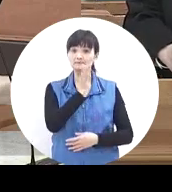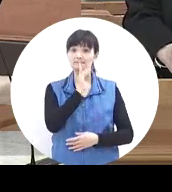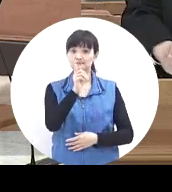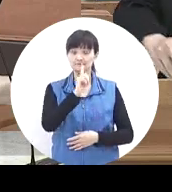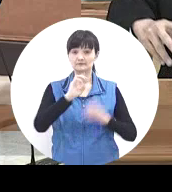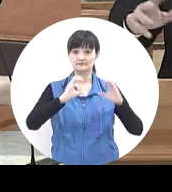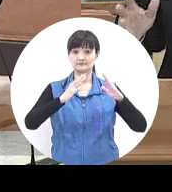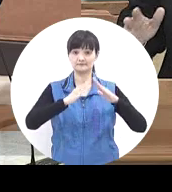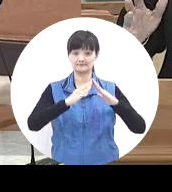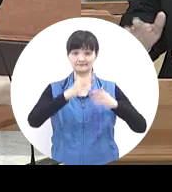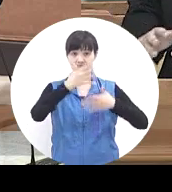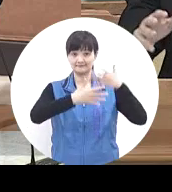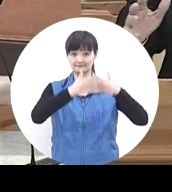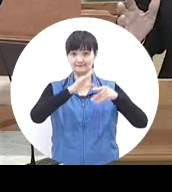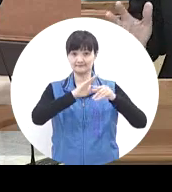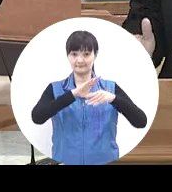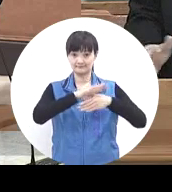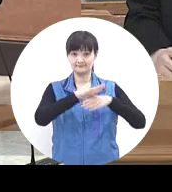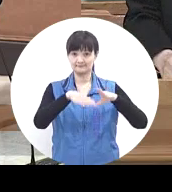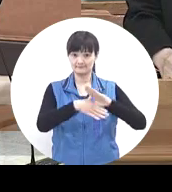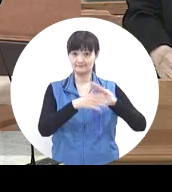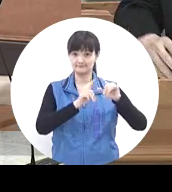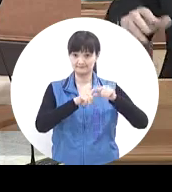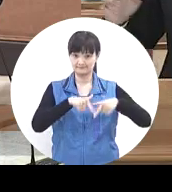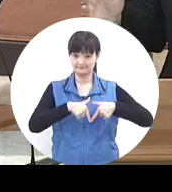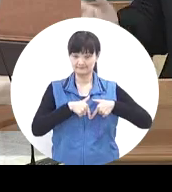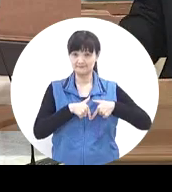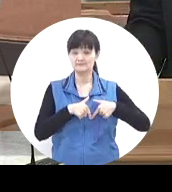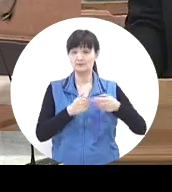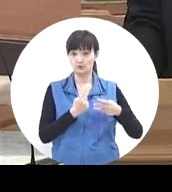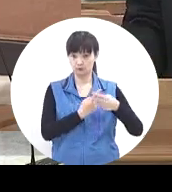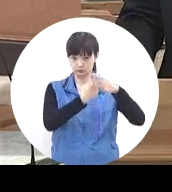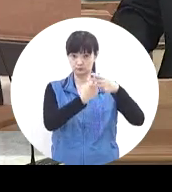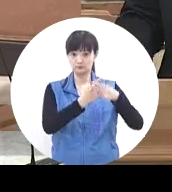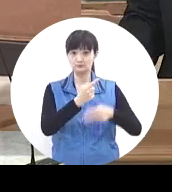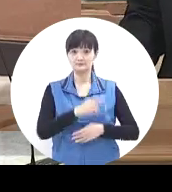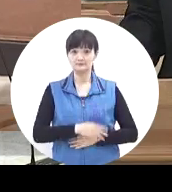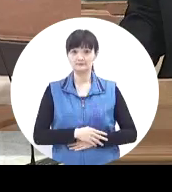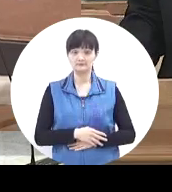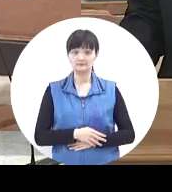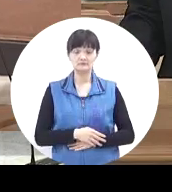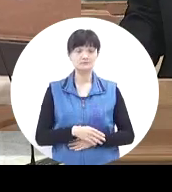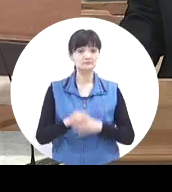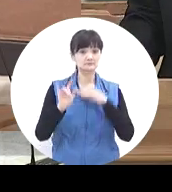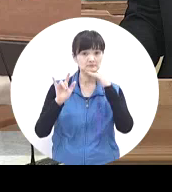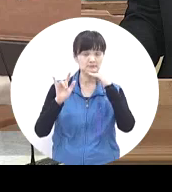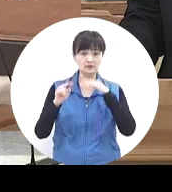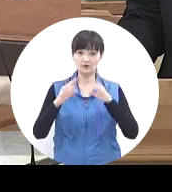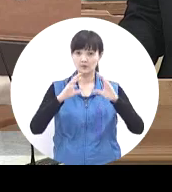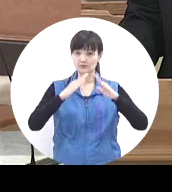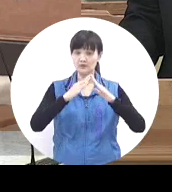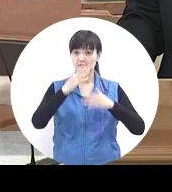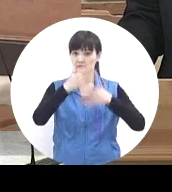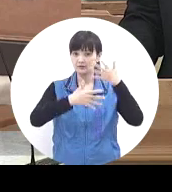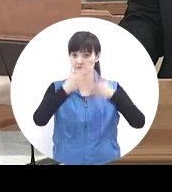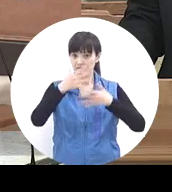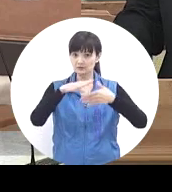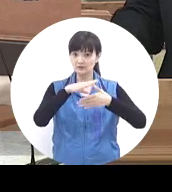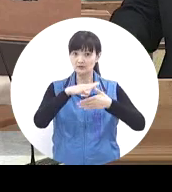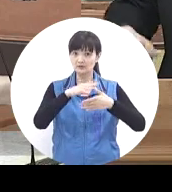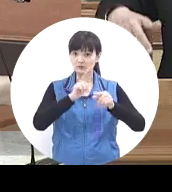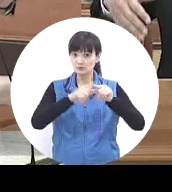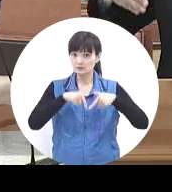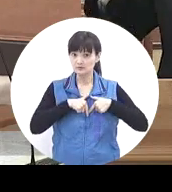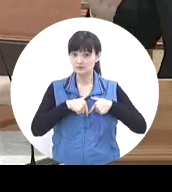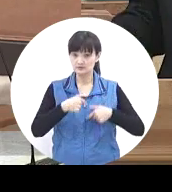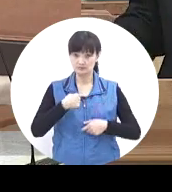心，所以国家电影中心他们非常希望 国家电影中心是我们的还是中央的？ 当然